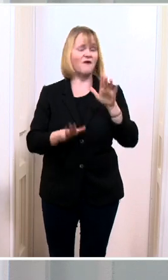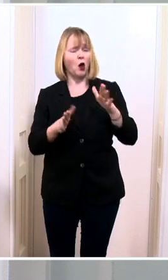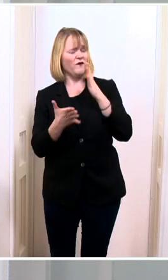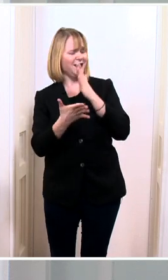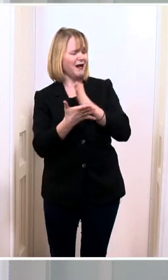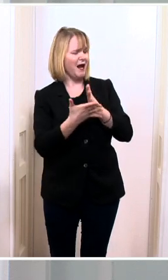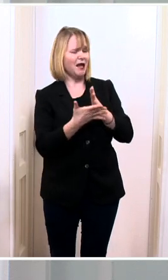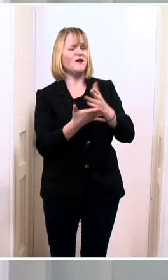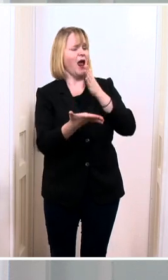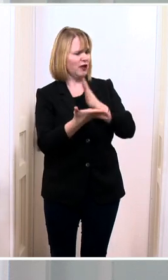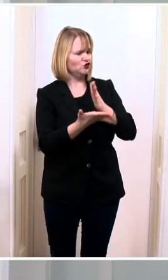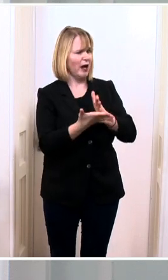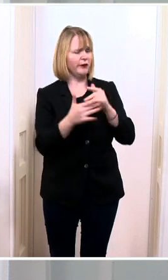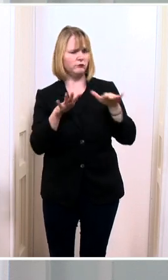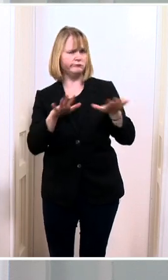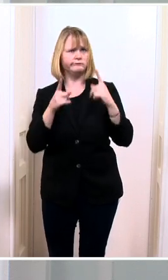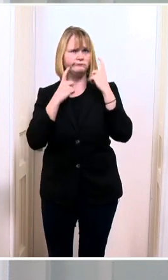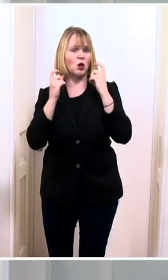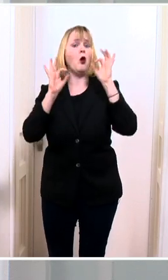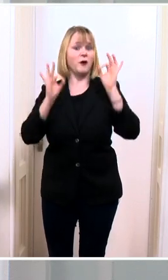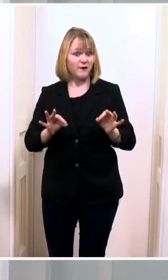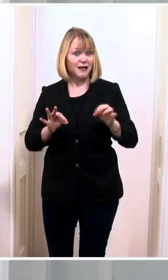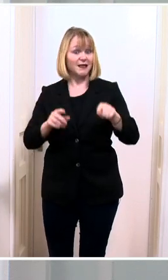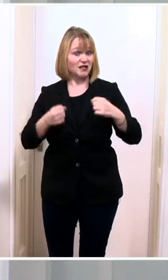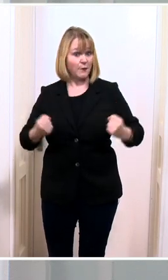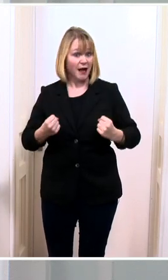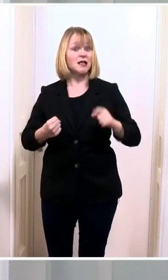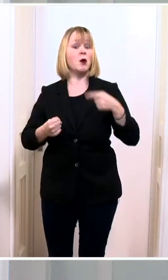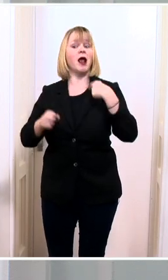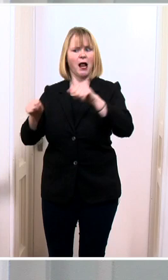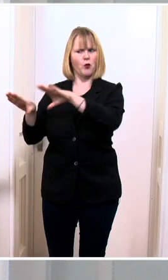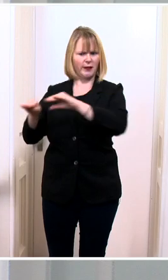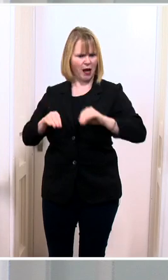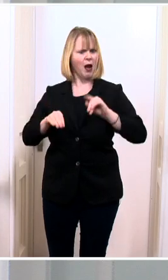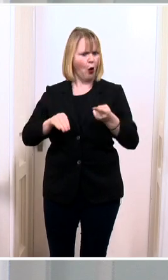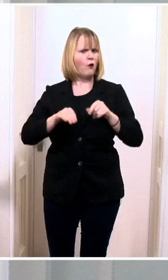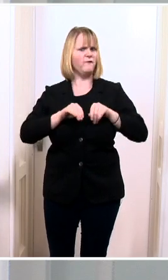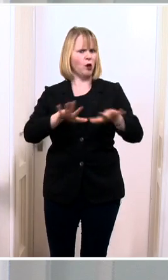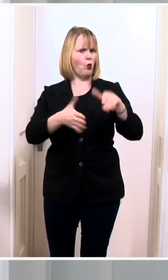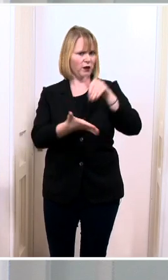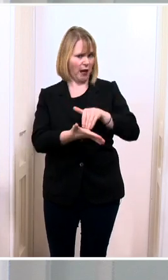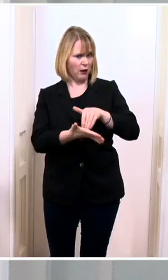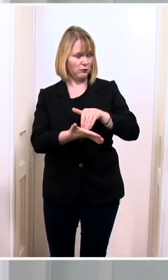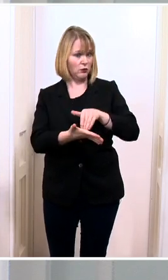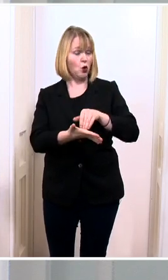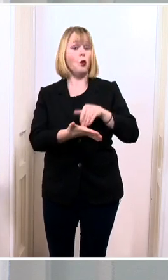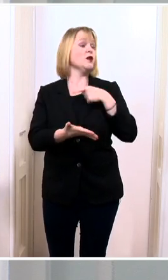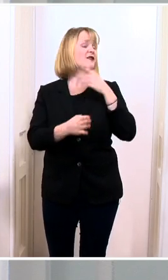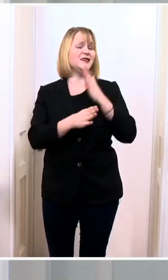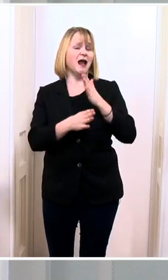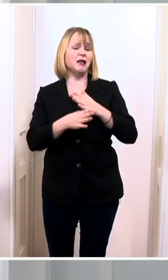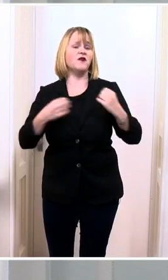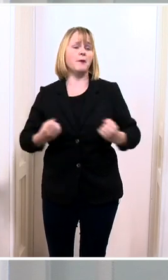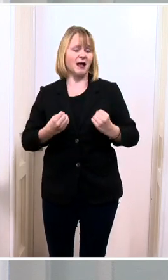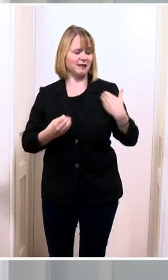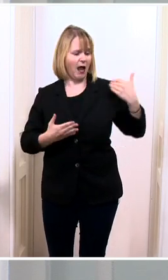abwägen, ob die geplanten Maßnahmen auch Wirkung zeigen. Jede Maßnahme, die wir beschließen, muss